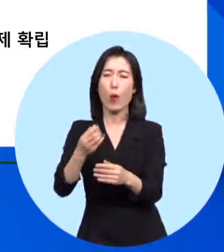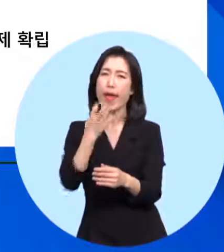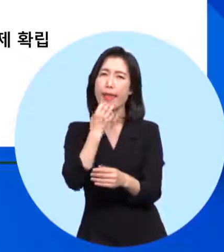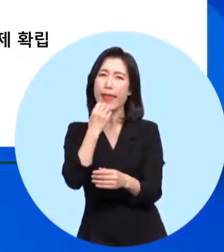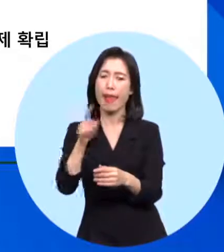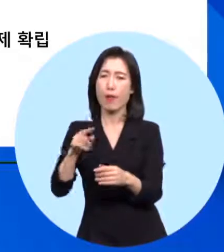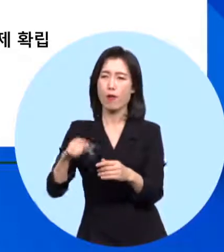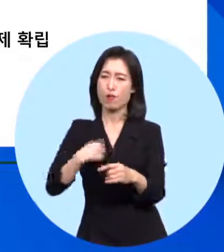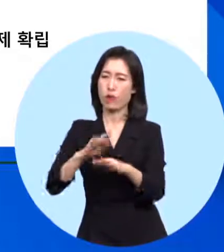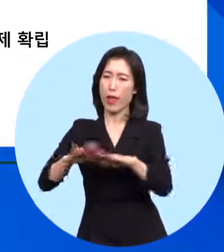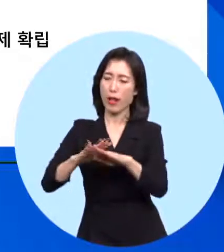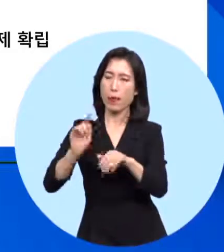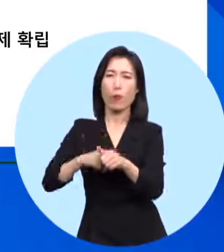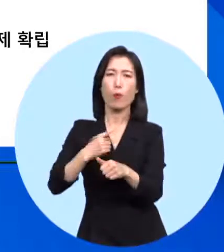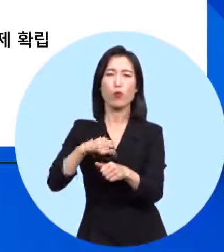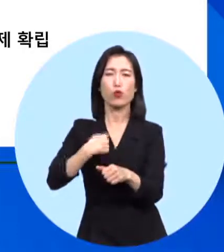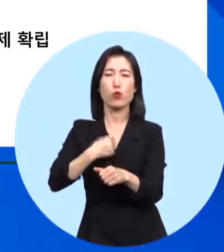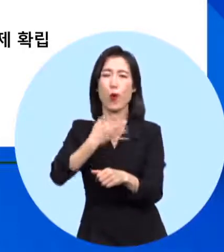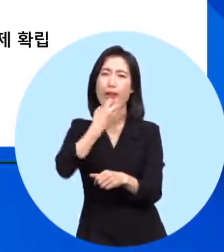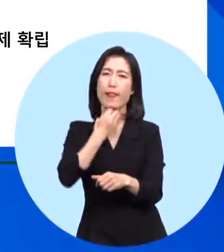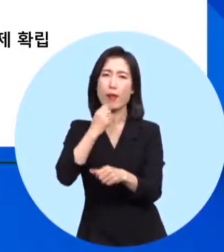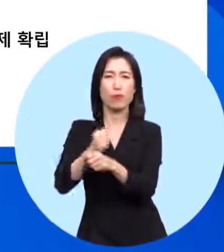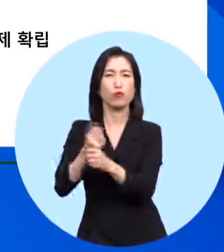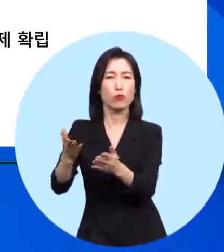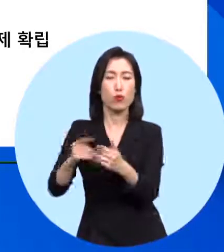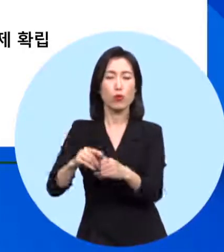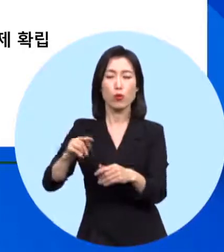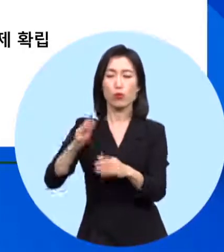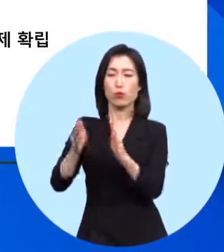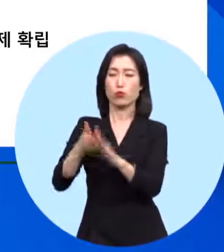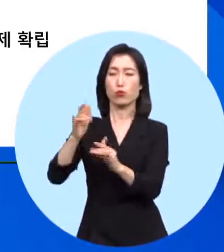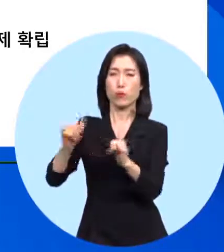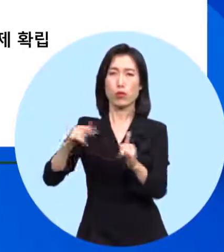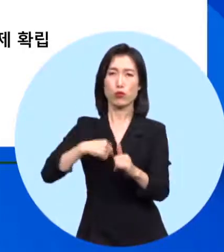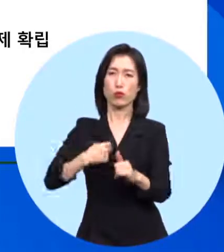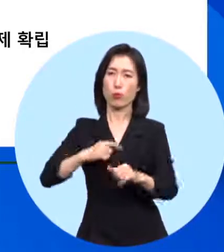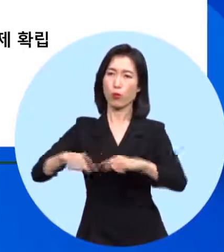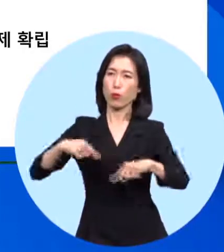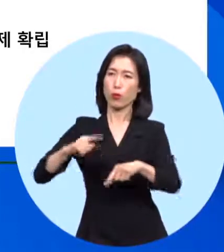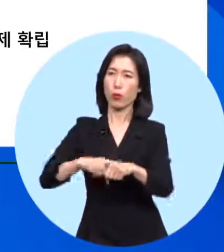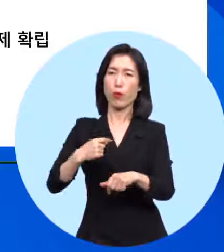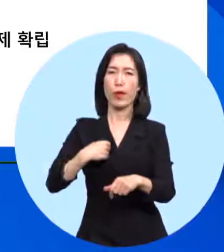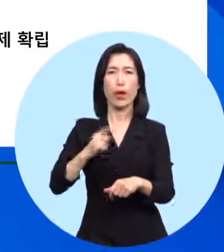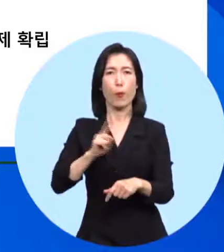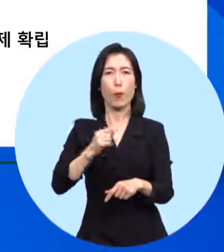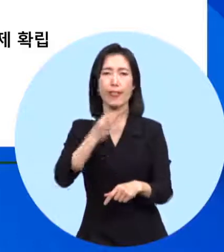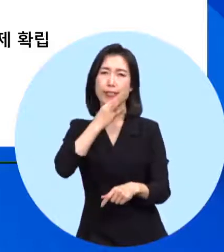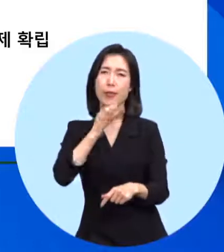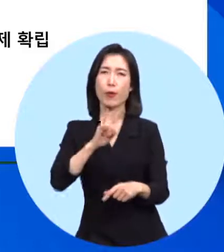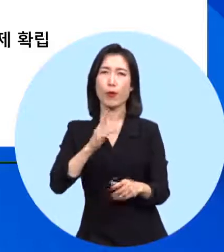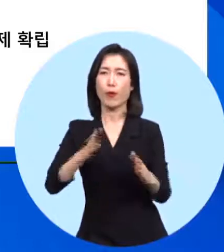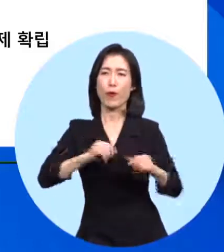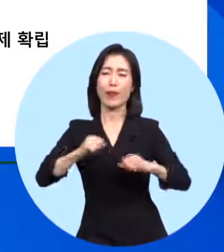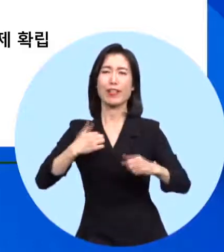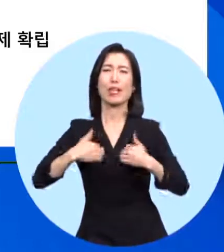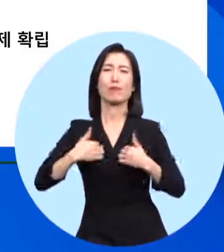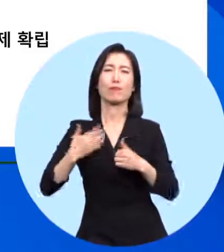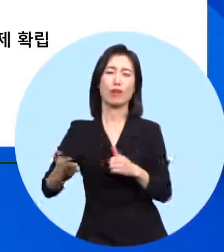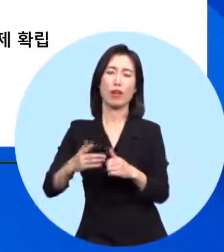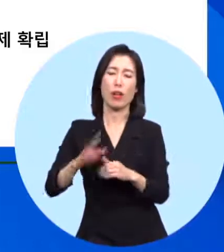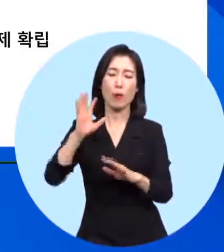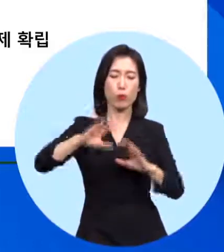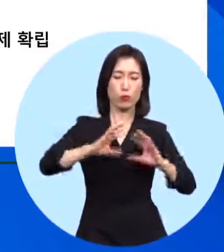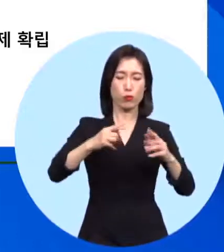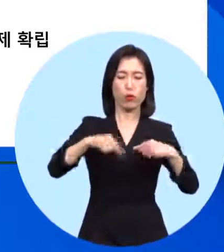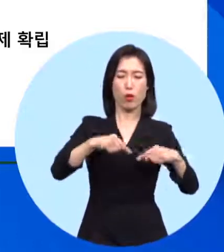거고요. 그다음에 주민 참여를 확대해서 주민 중심의 지방자치 운영 체제를 확립한다. 그다음에 국정과제